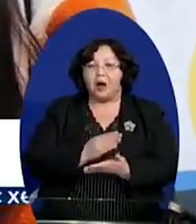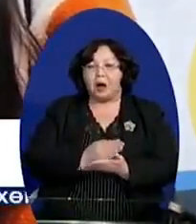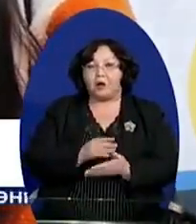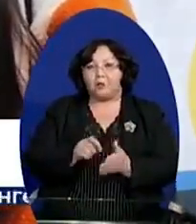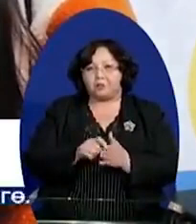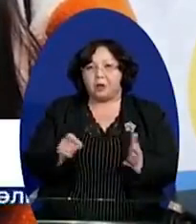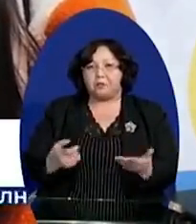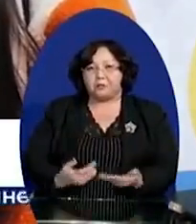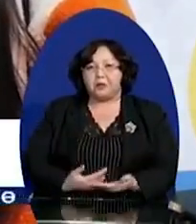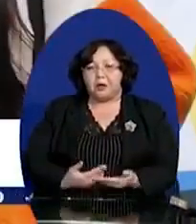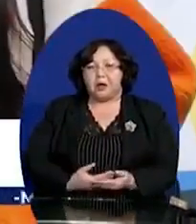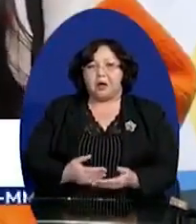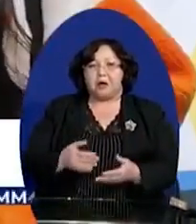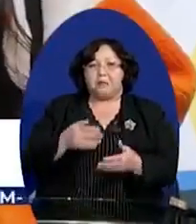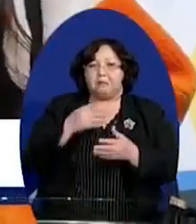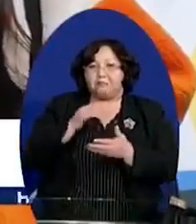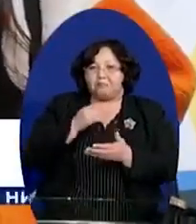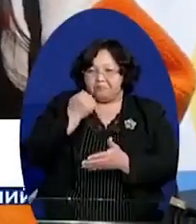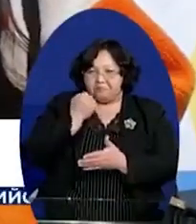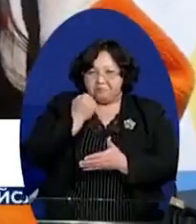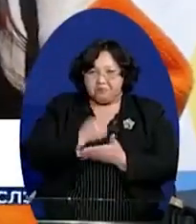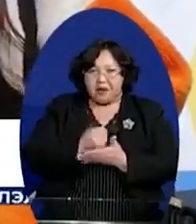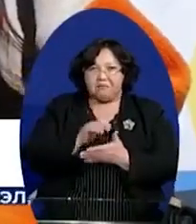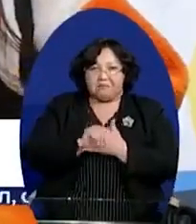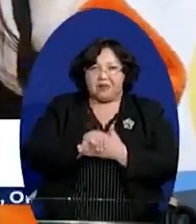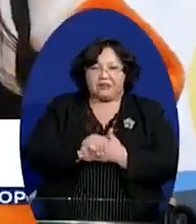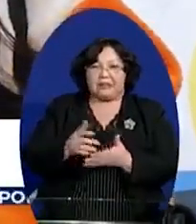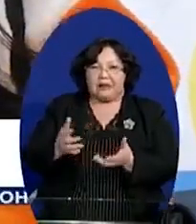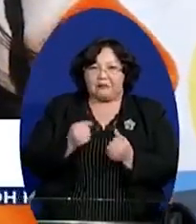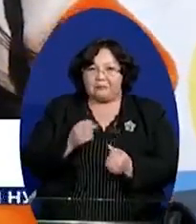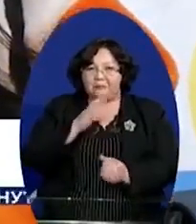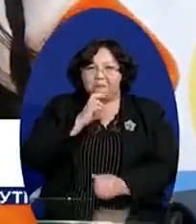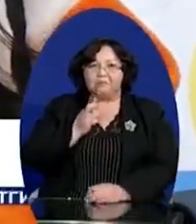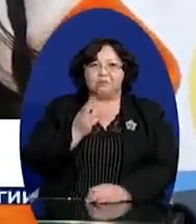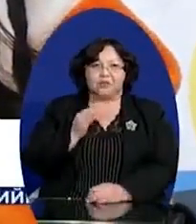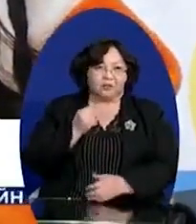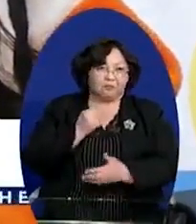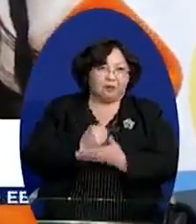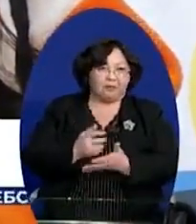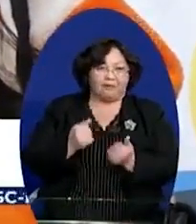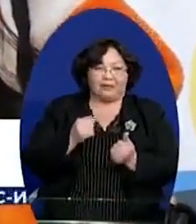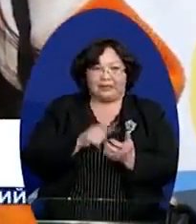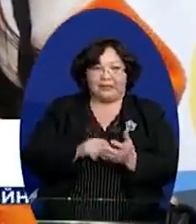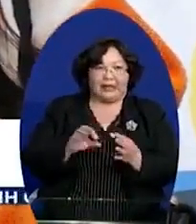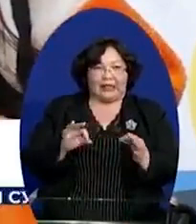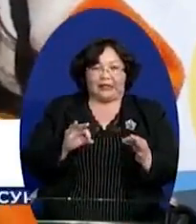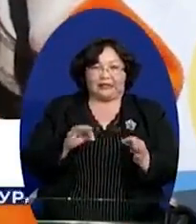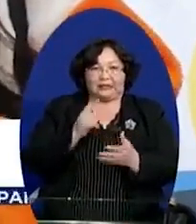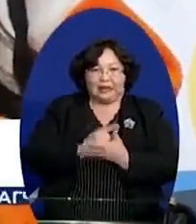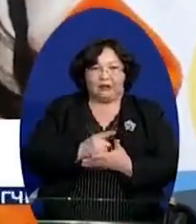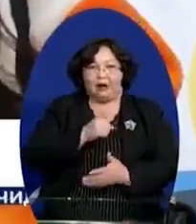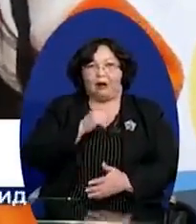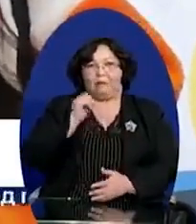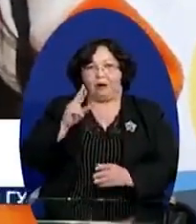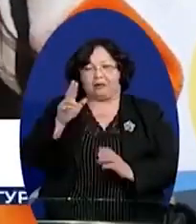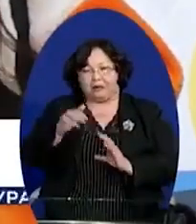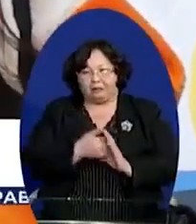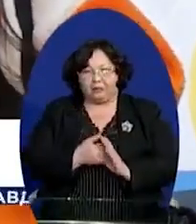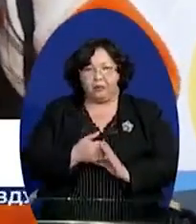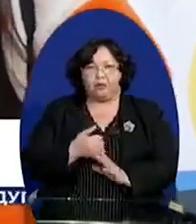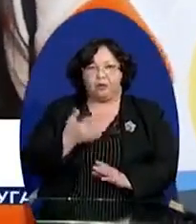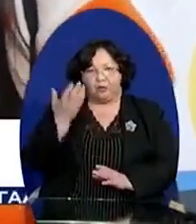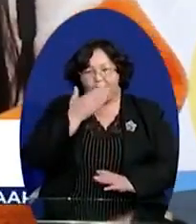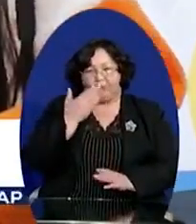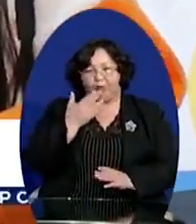авахд бол жоохон төвөгтэй байсан. Монгол дугаар нэр дээрш авах шаардлагатай болдог. Нэг бол хаан банкар орно гэдээ уншаад